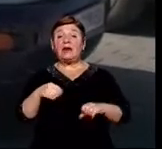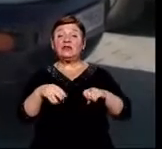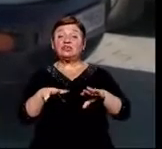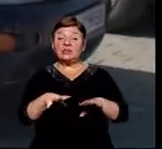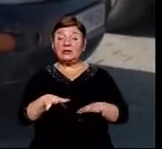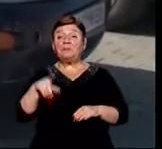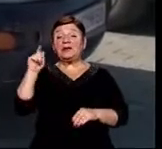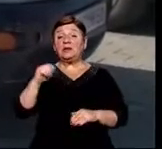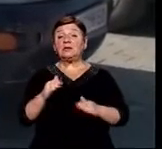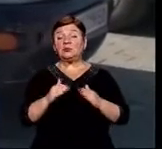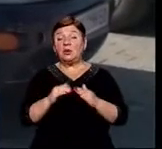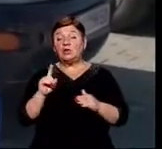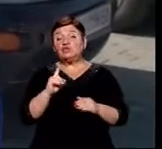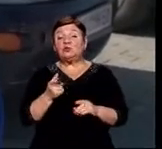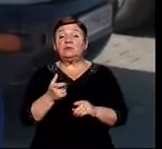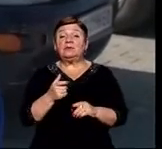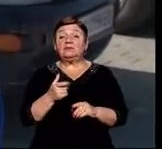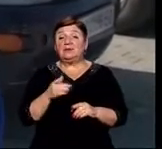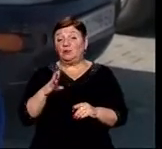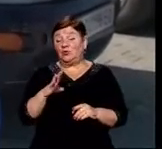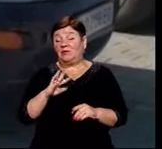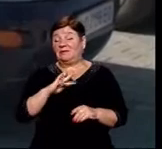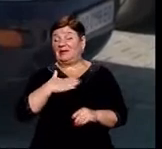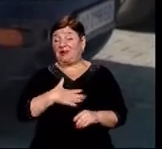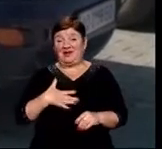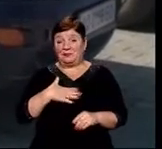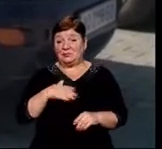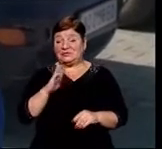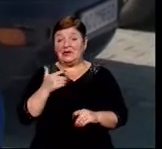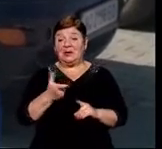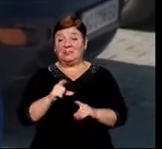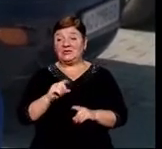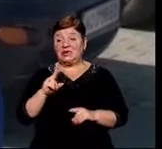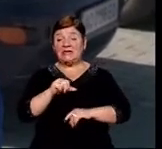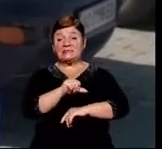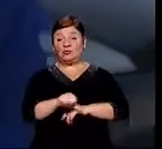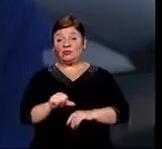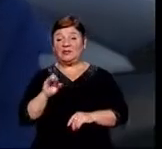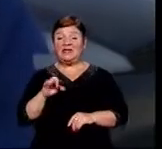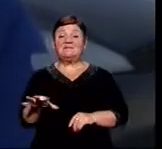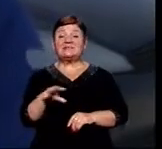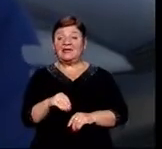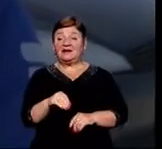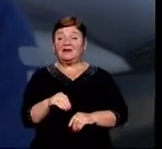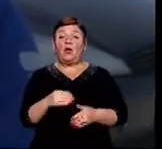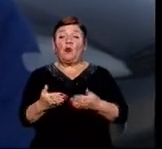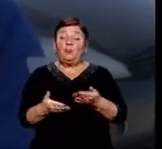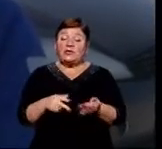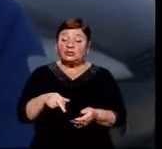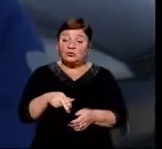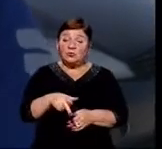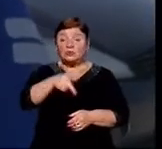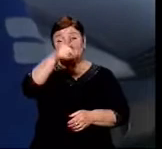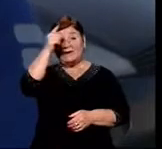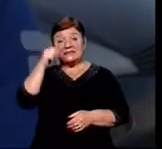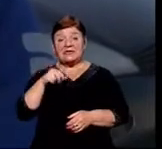не мати більше неприємності потім, як перетнути кордон. І все. В пішому режимі перейшли